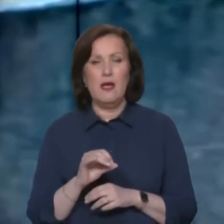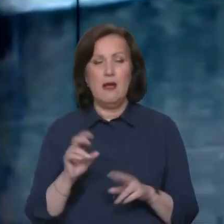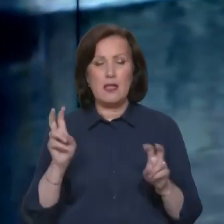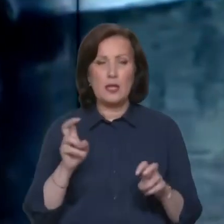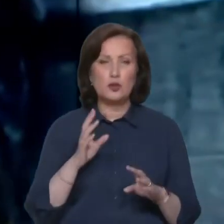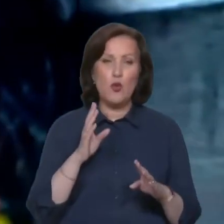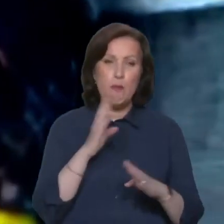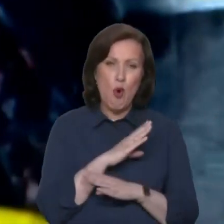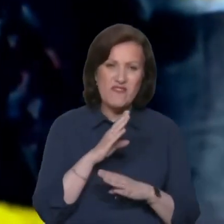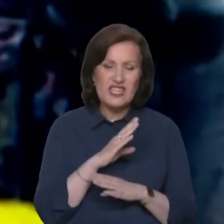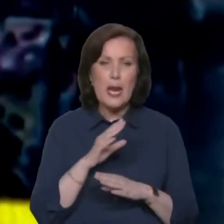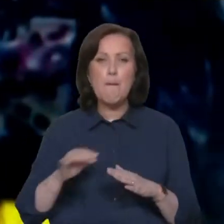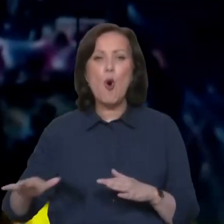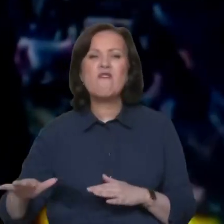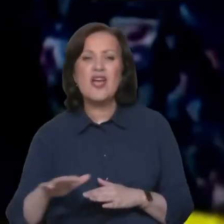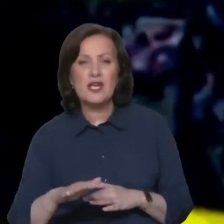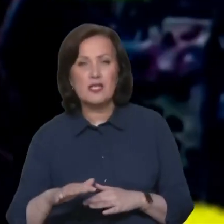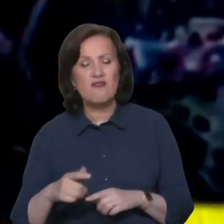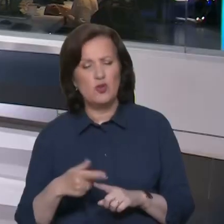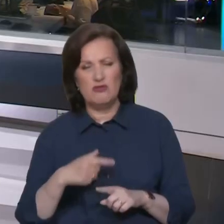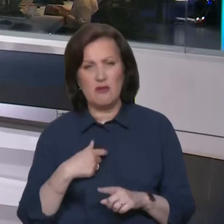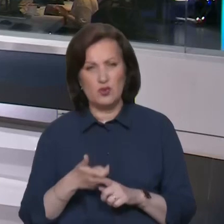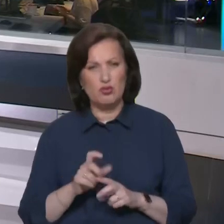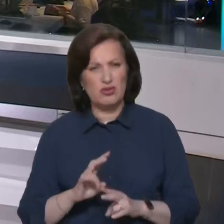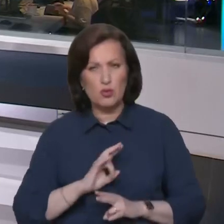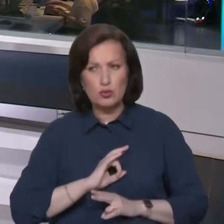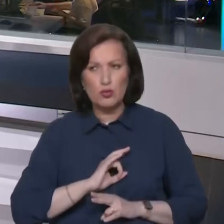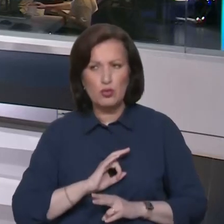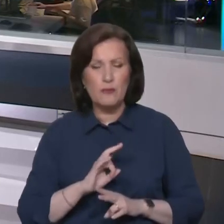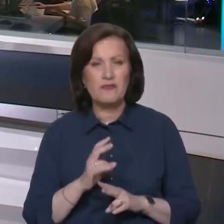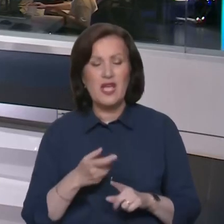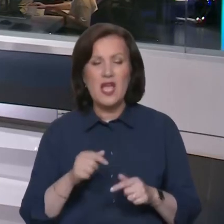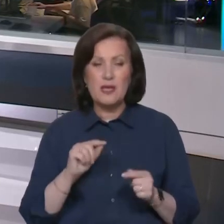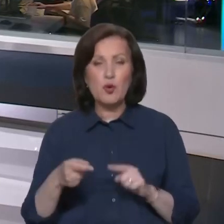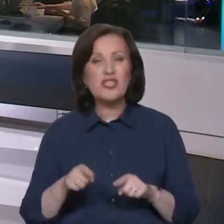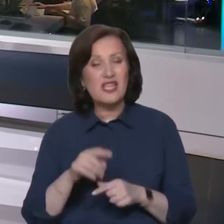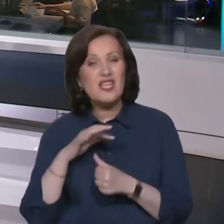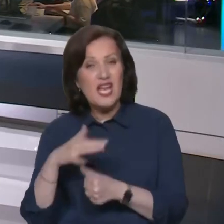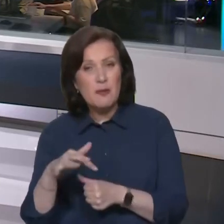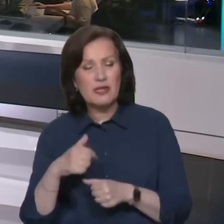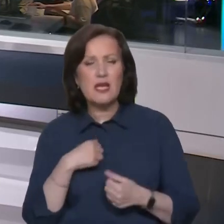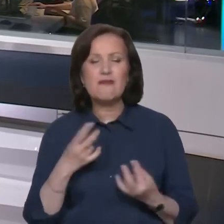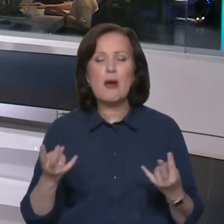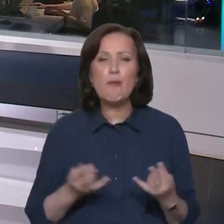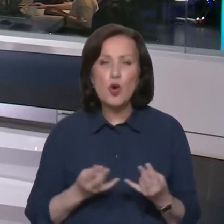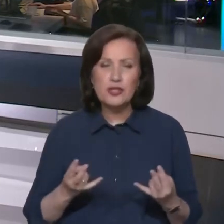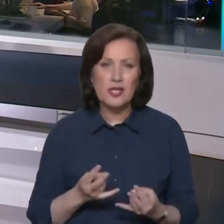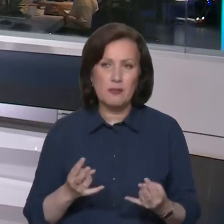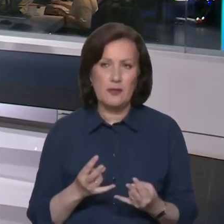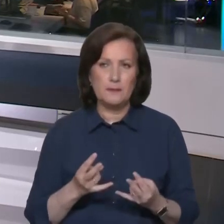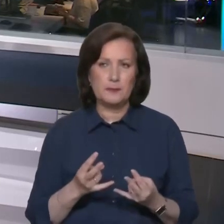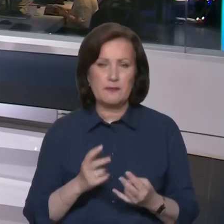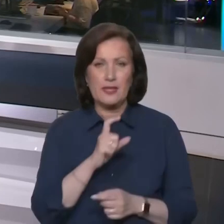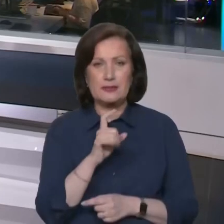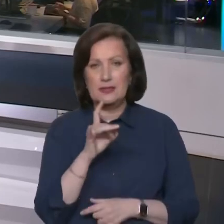повітря-поверхня, і от вони для нас є дуже дошкульними. І от саме проти таких гелікоптерів нам і потрібні